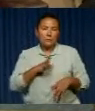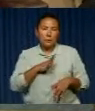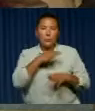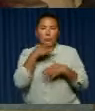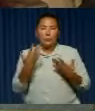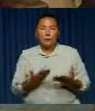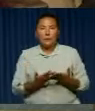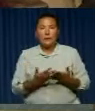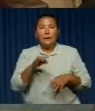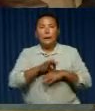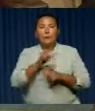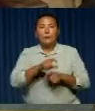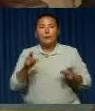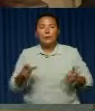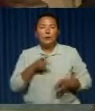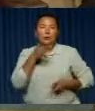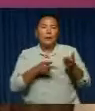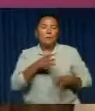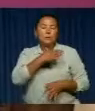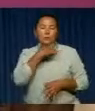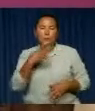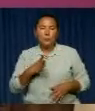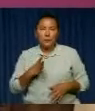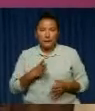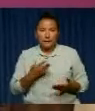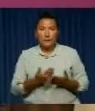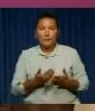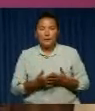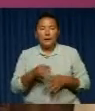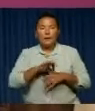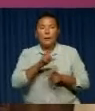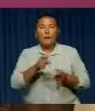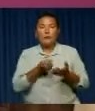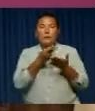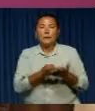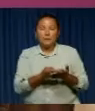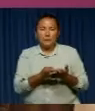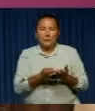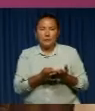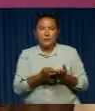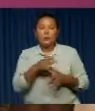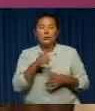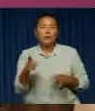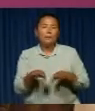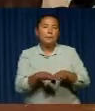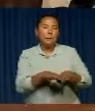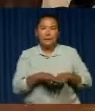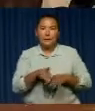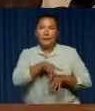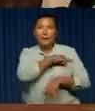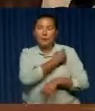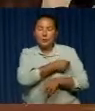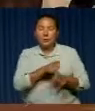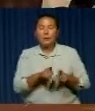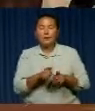көбейсе дәрігерлер жалақысы көп болады екен деді. Бір науқас жатсын, 10 науқас жатсын, жалақы бірдей дәрігерлердің.